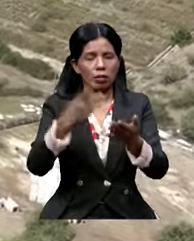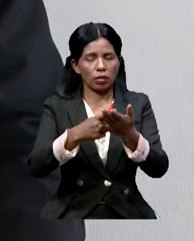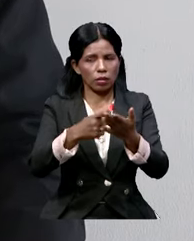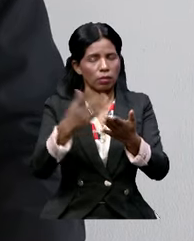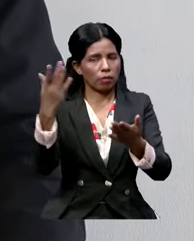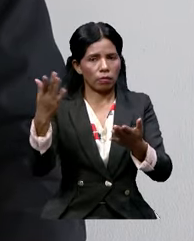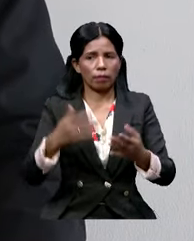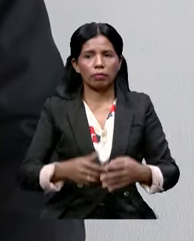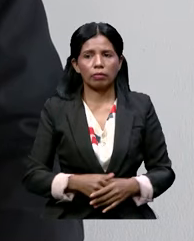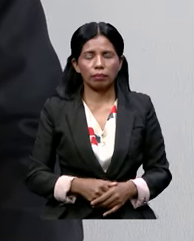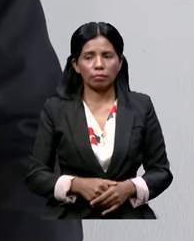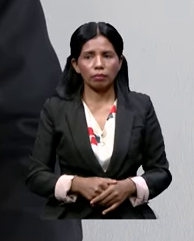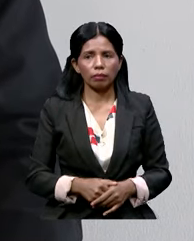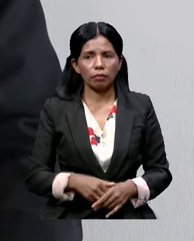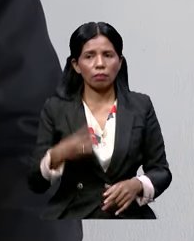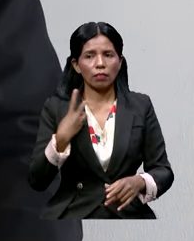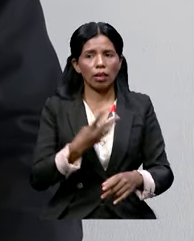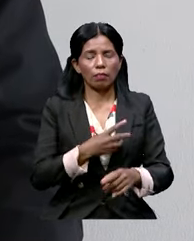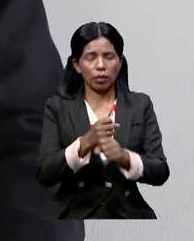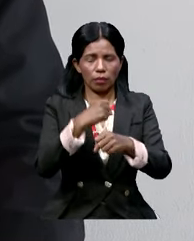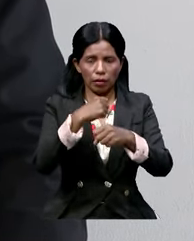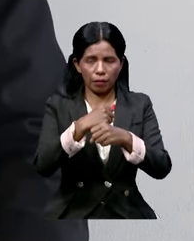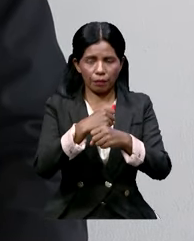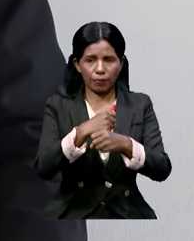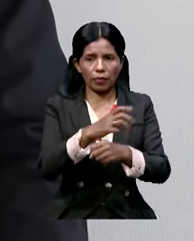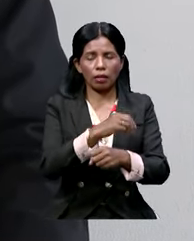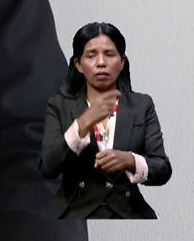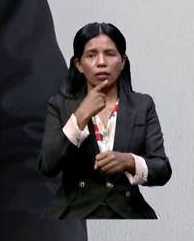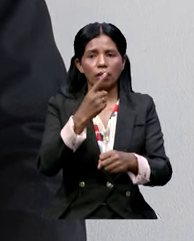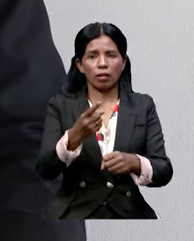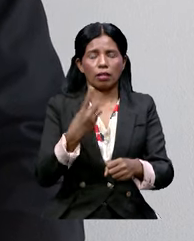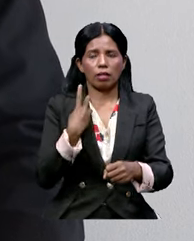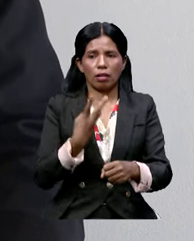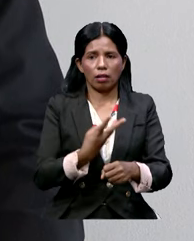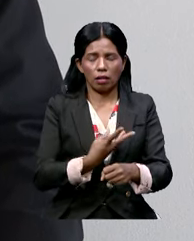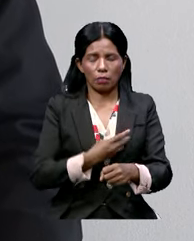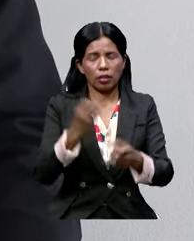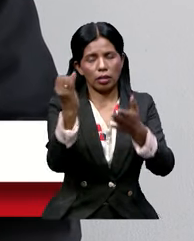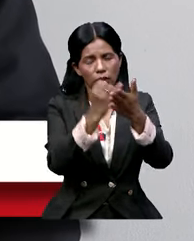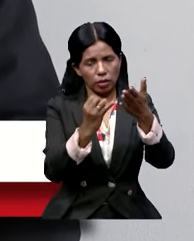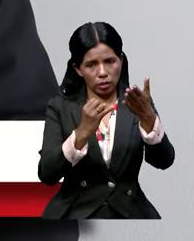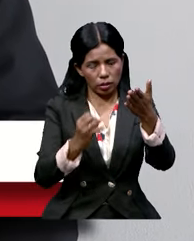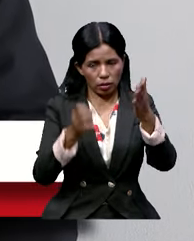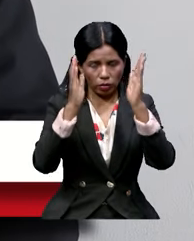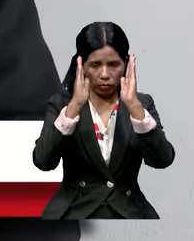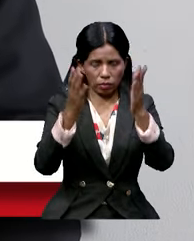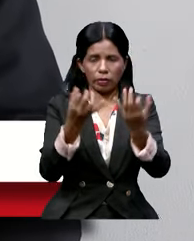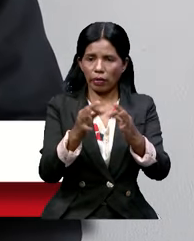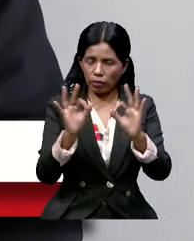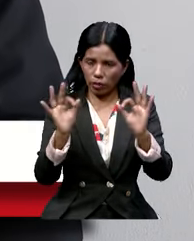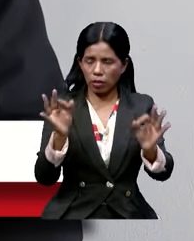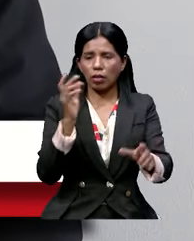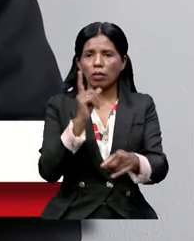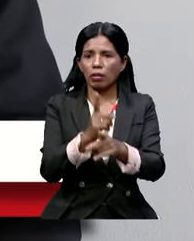have completed all the design construction drawing. Si pihak Pelican aminya desainu detailu hotu